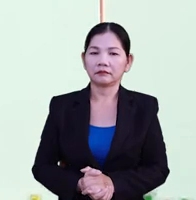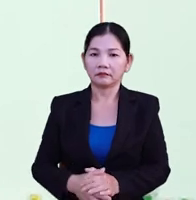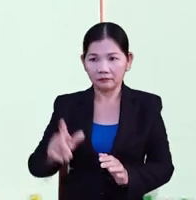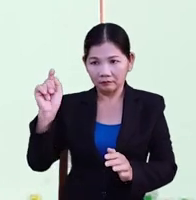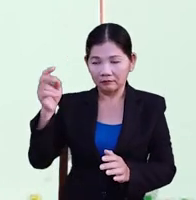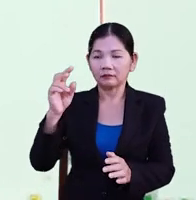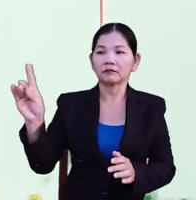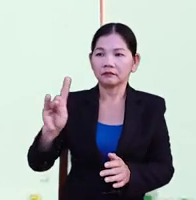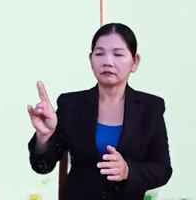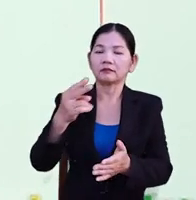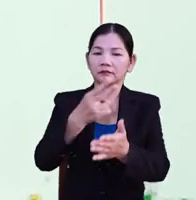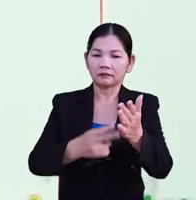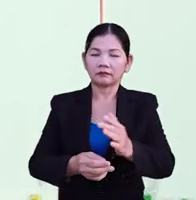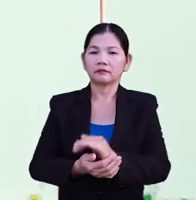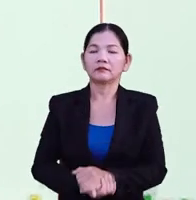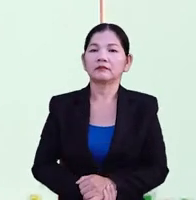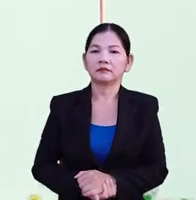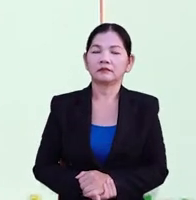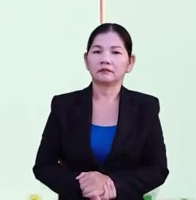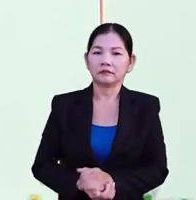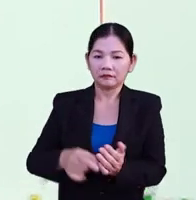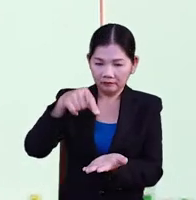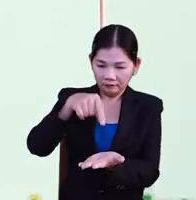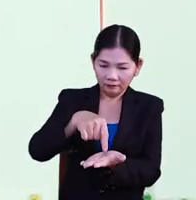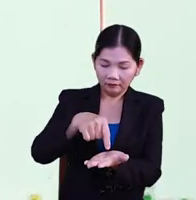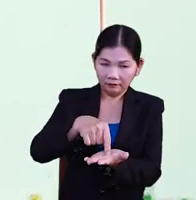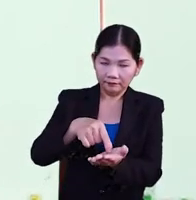ត្វអ្វីដែលនៅកណ្ដាល